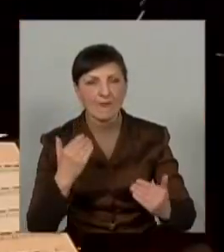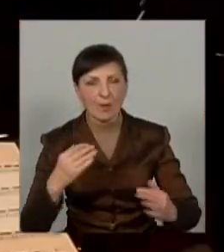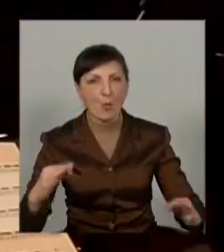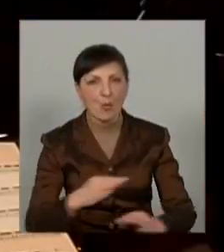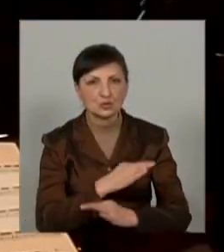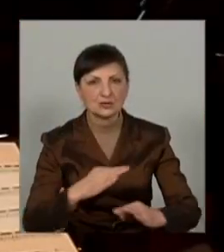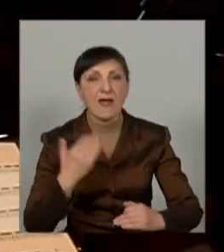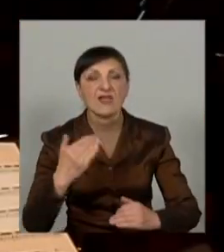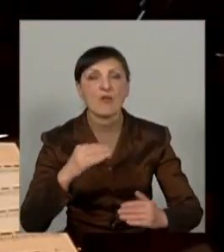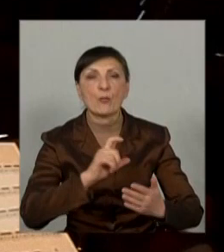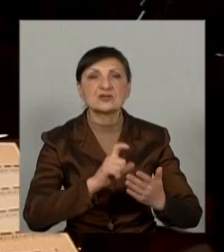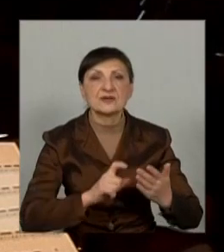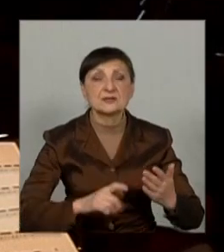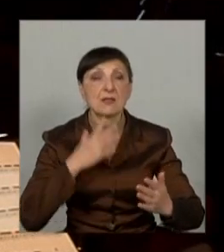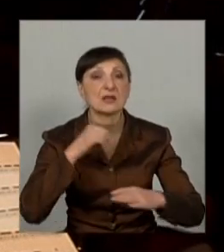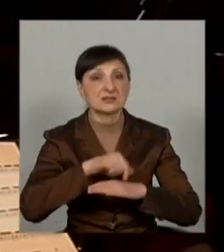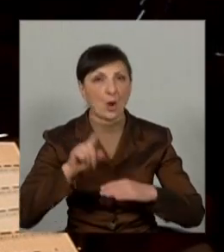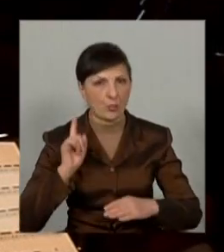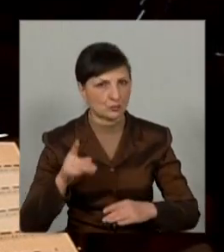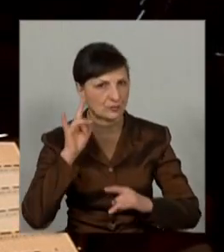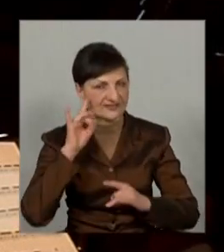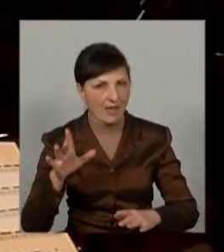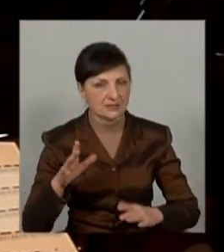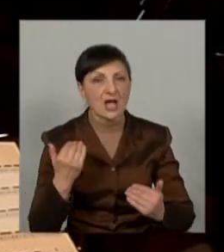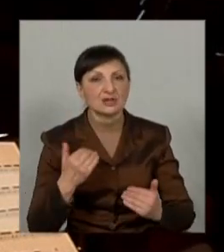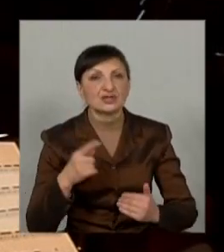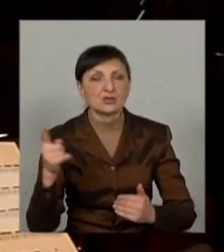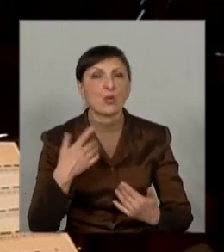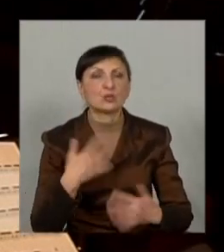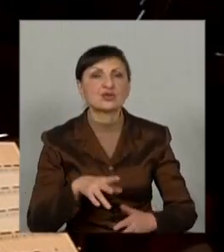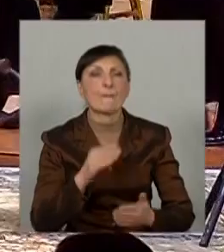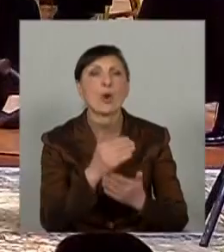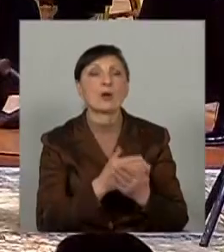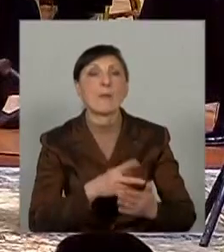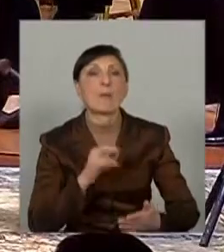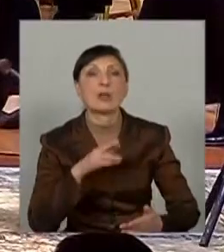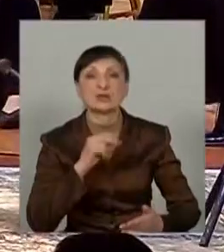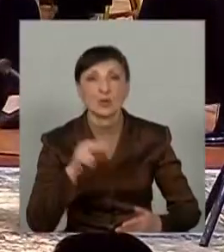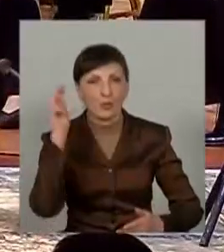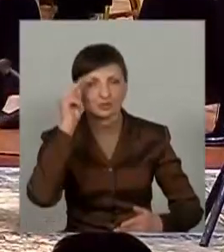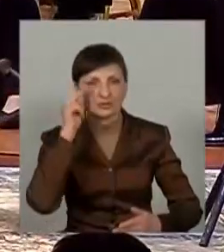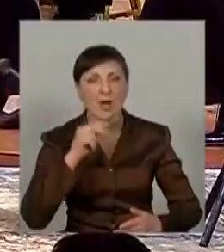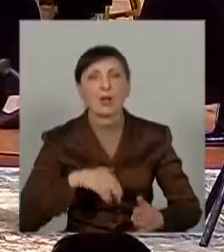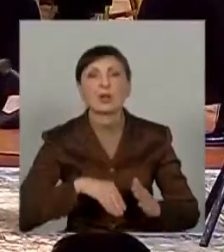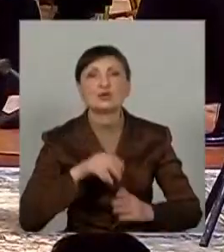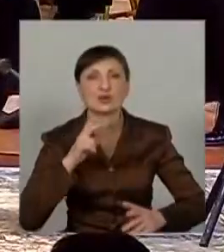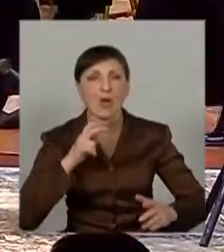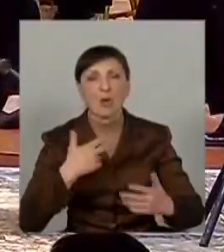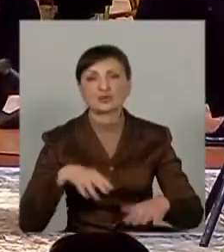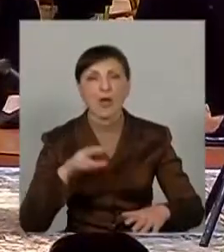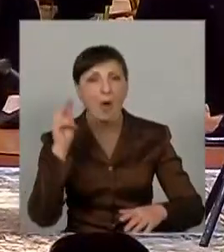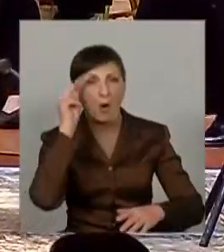чьи произведения исполняются за рубежом. Сейчас стипендиат программы «Болашак» обучается в одной из лучших консерваторий мира в